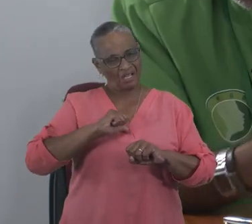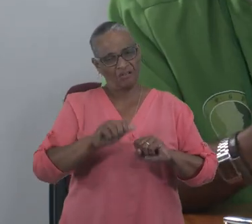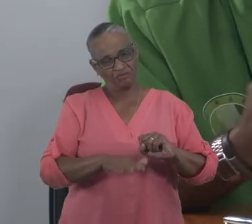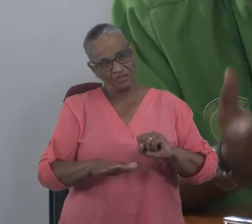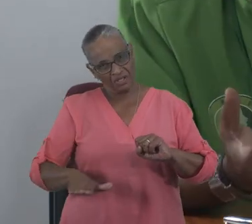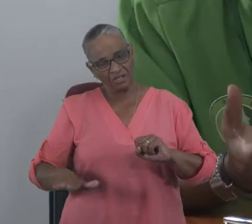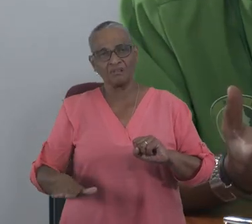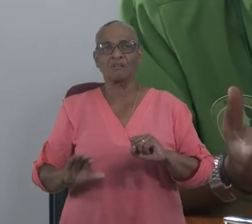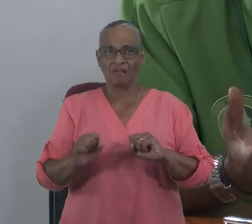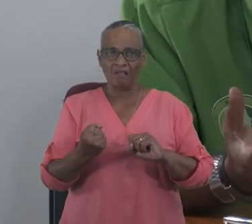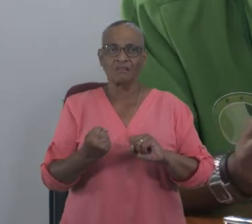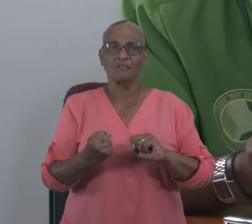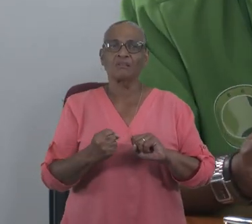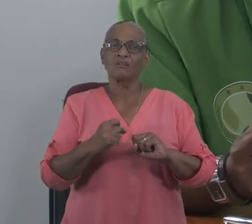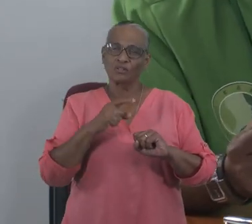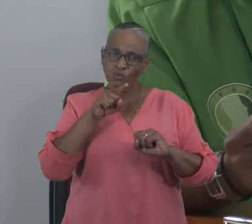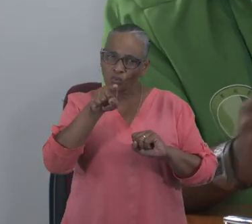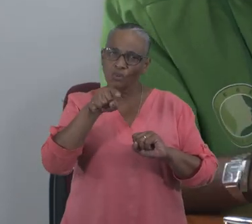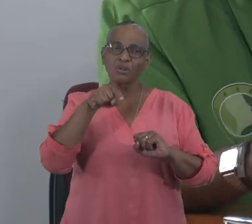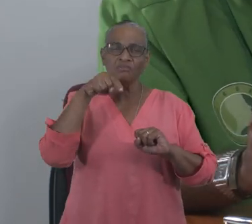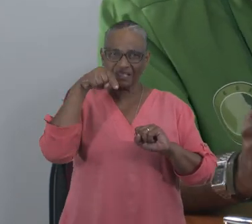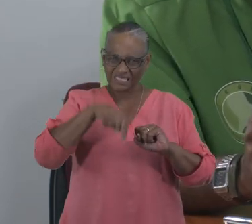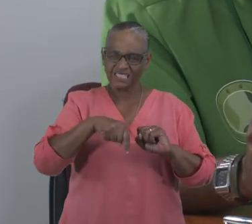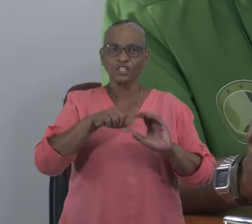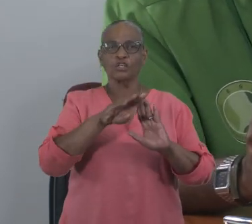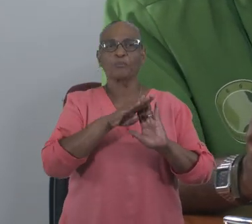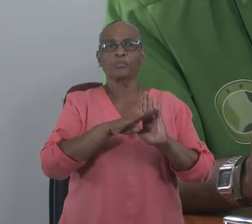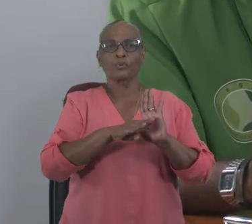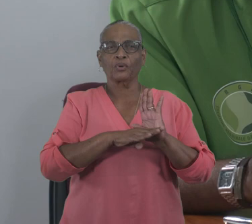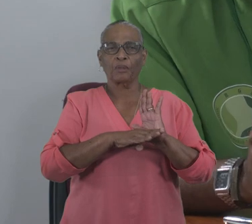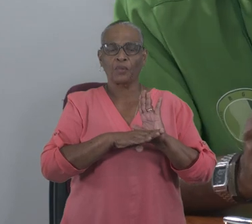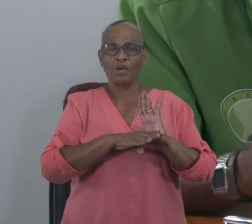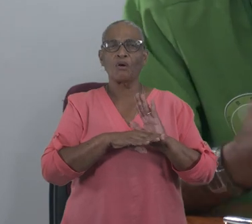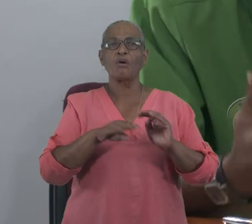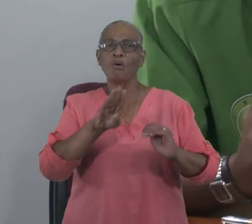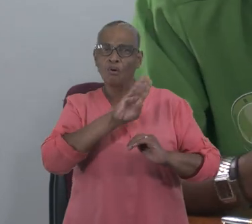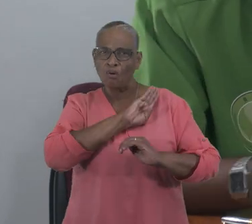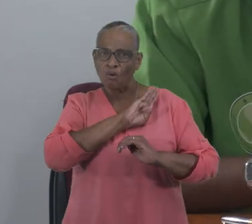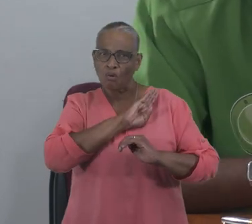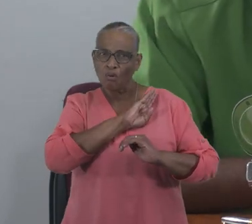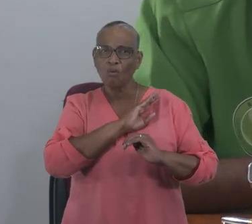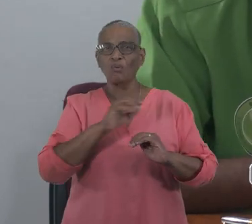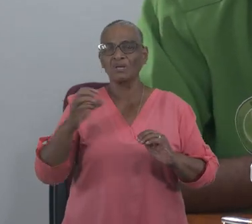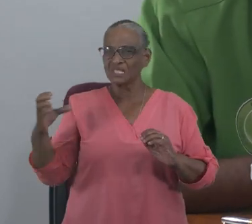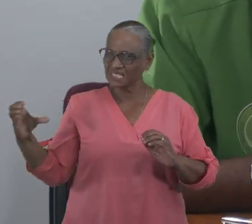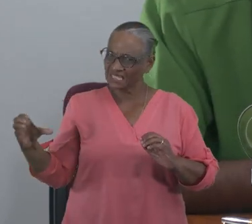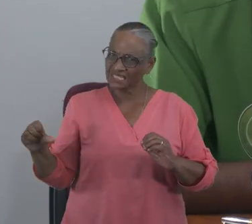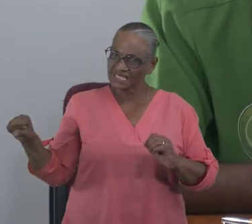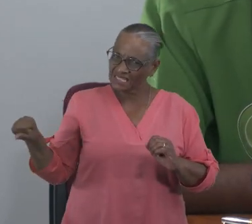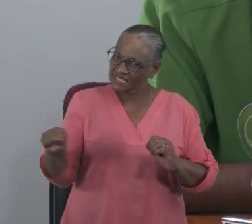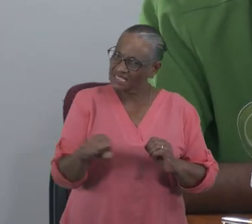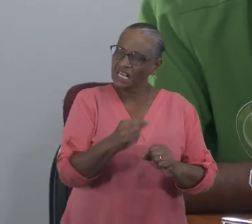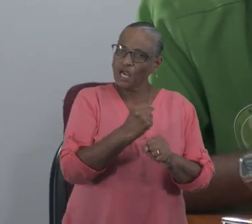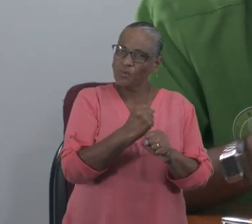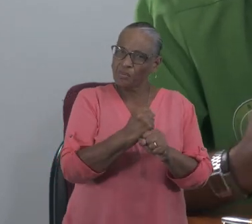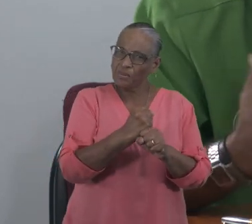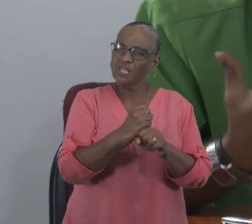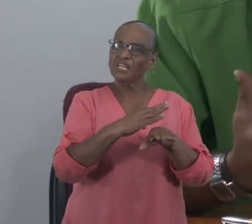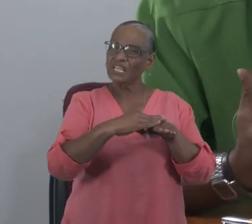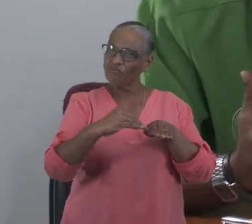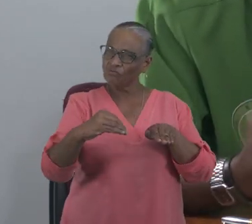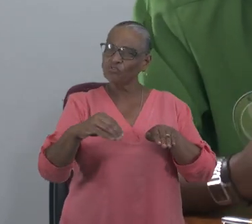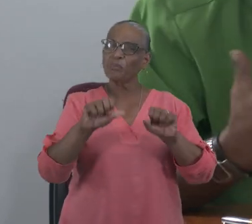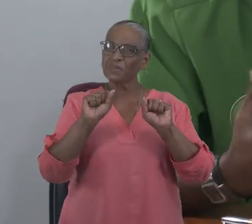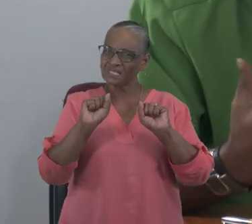dat ook doen voor uw kinderen. Dus dat is het doel van deze programma's. En verder willen we dat u als partner